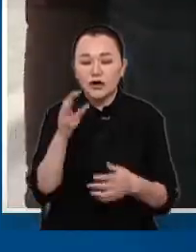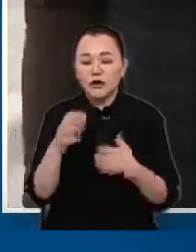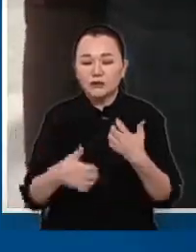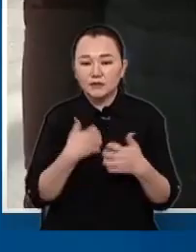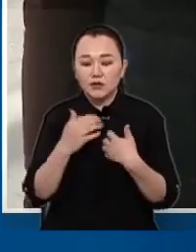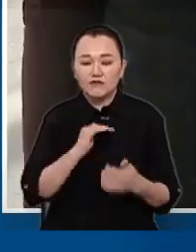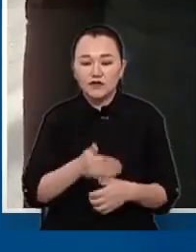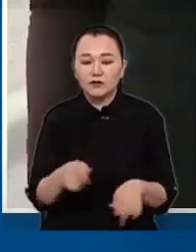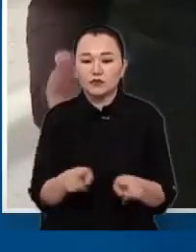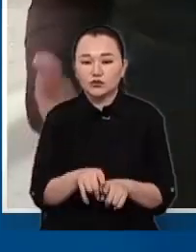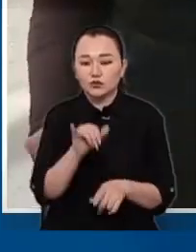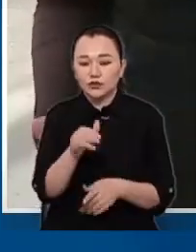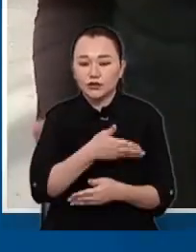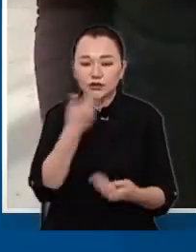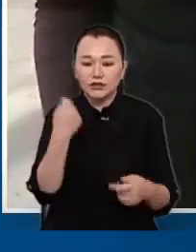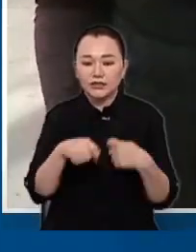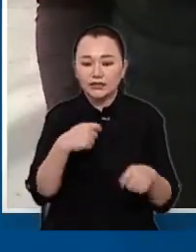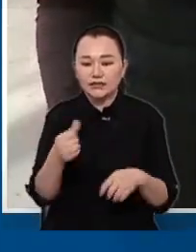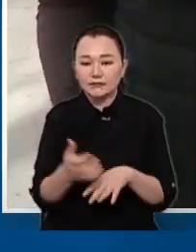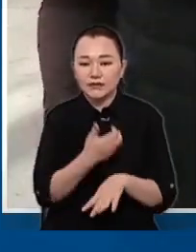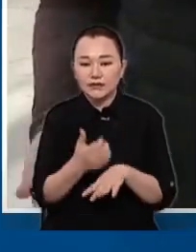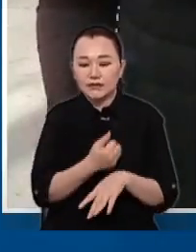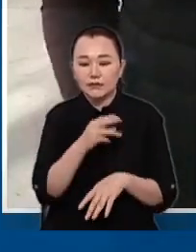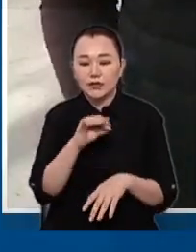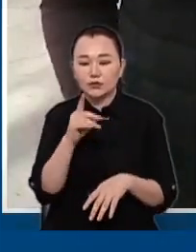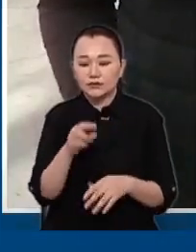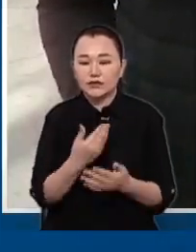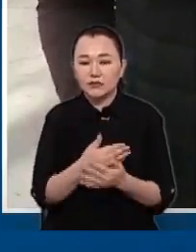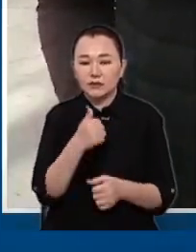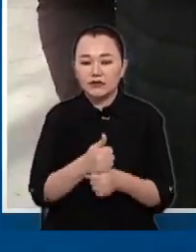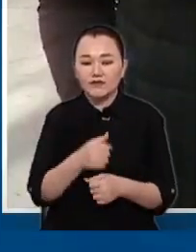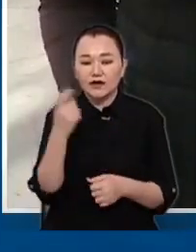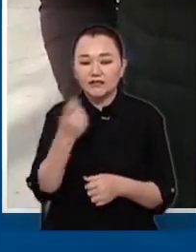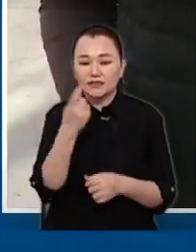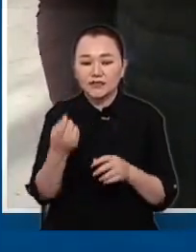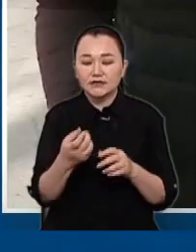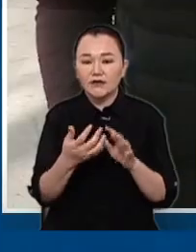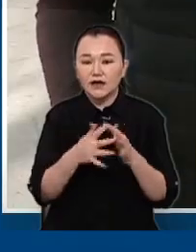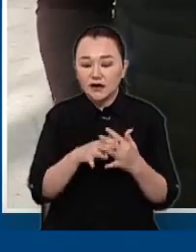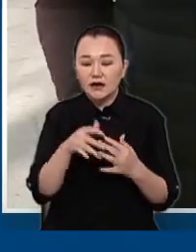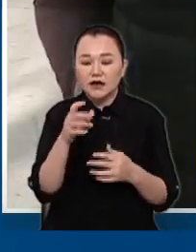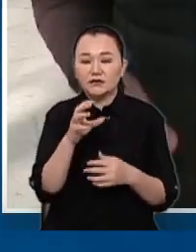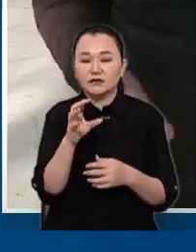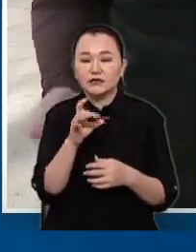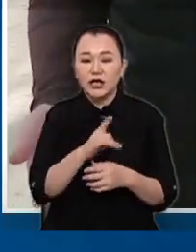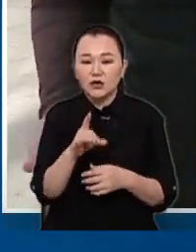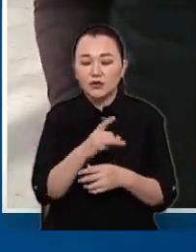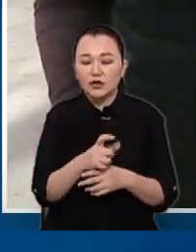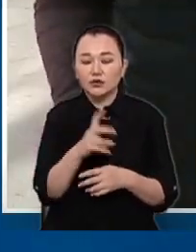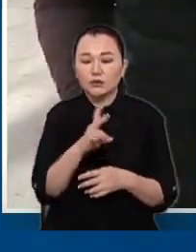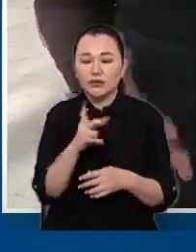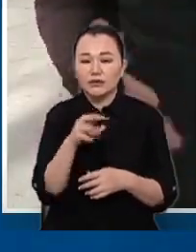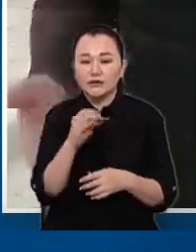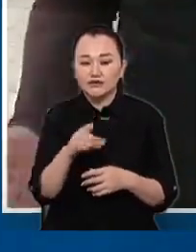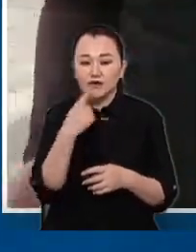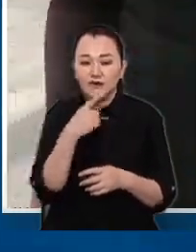Обеспокоены фермеры и тем, что у них нет рынка сбыта продукции. К примеру, глава крестьянского хозяйства из Храмтауского района Нурбек Тлемисов